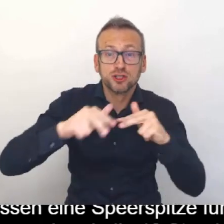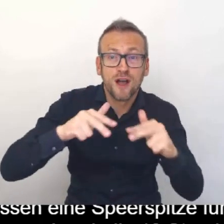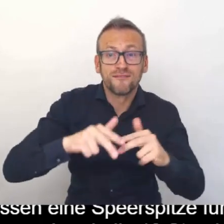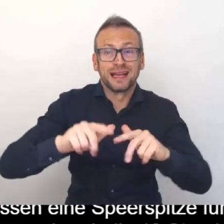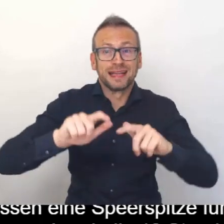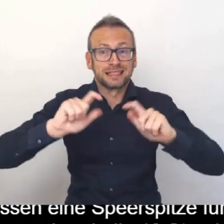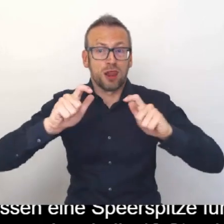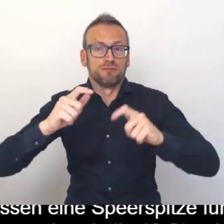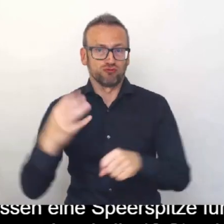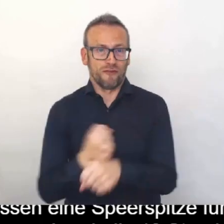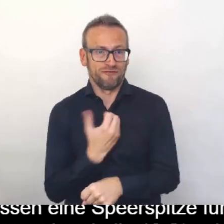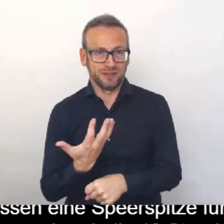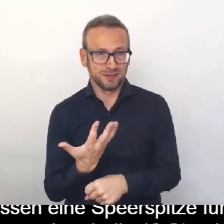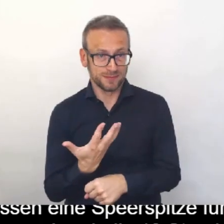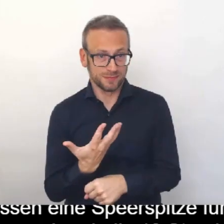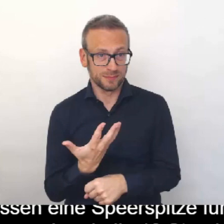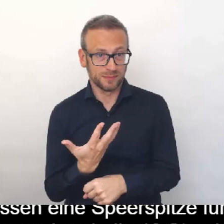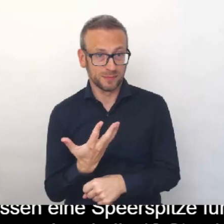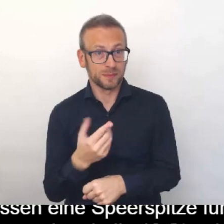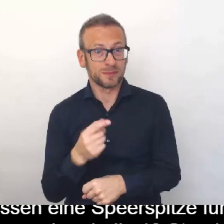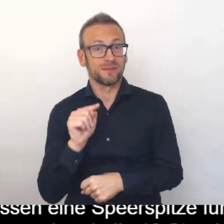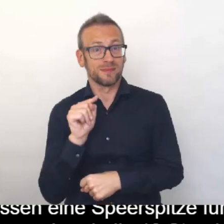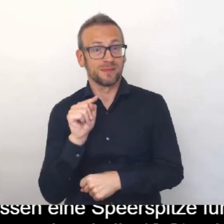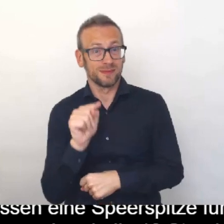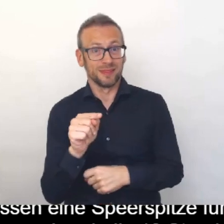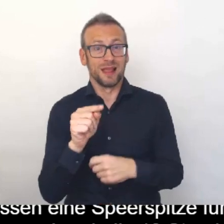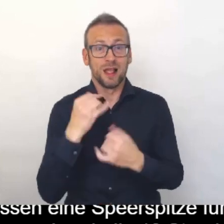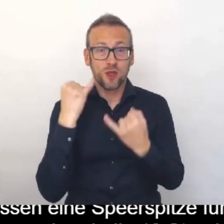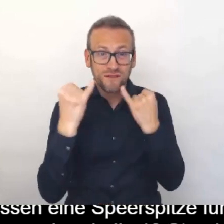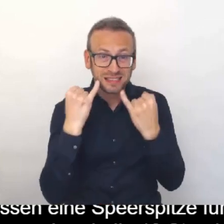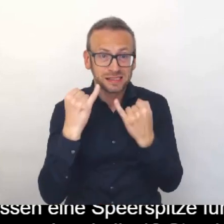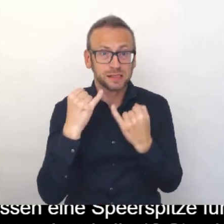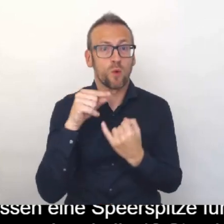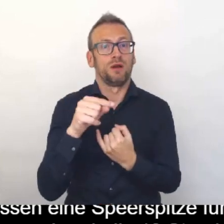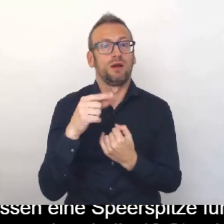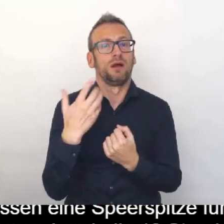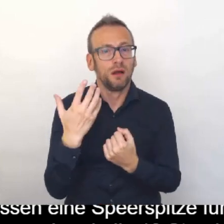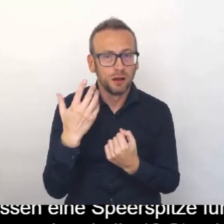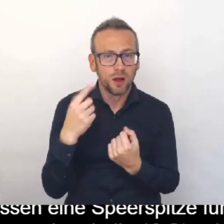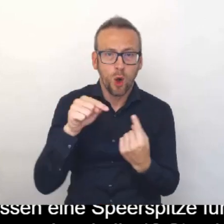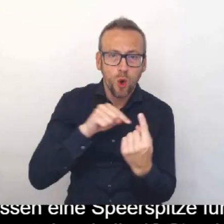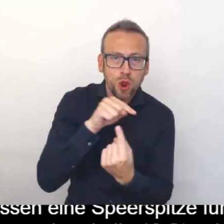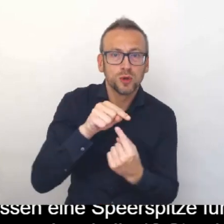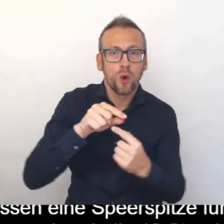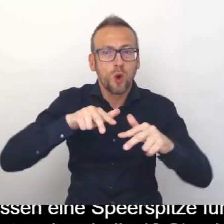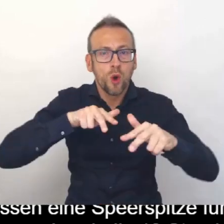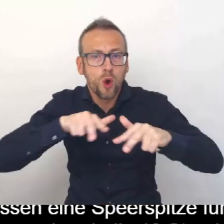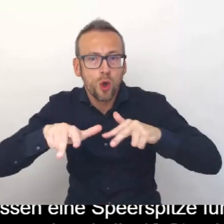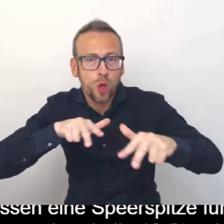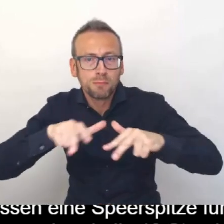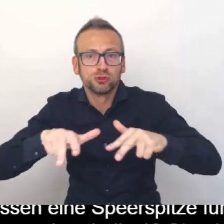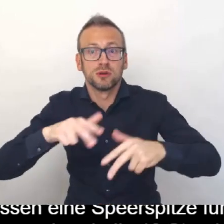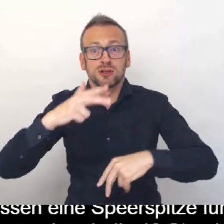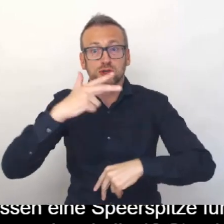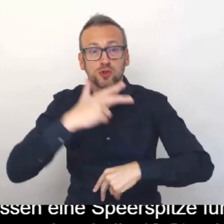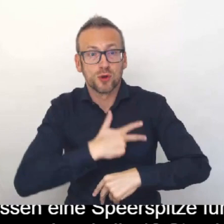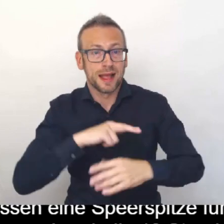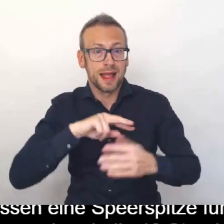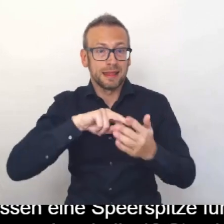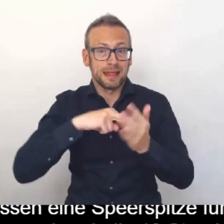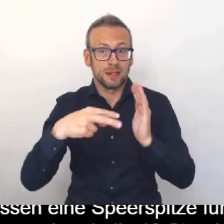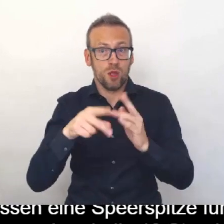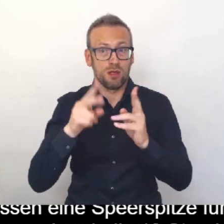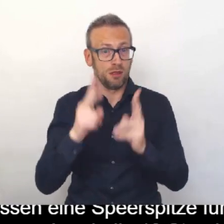der Zukunft spielen. Was bedeutet das jetzt konkret für das Hochschulgesetz und für die HAWs?